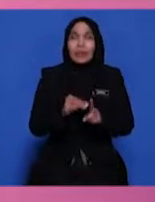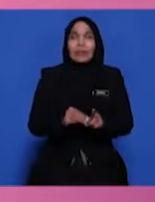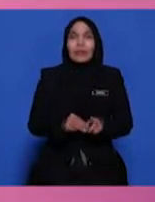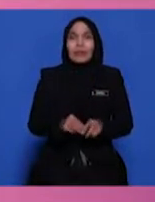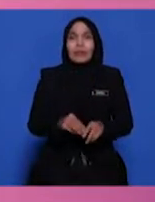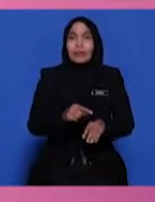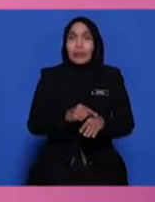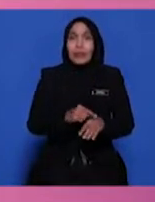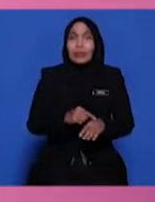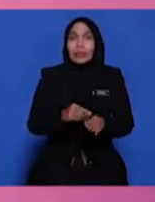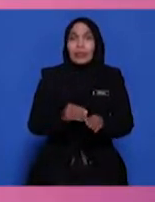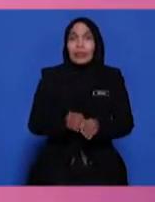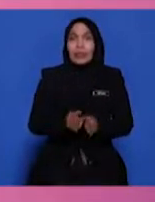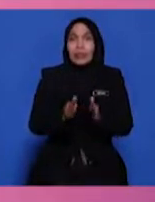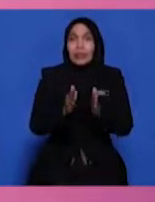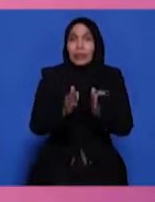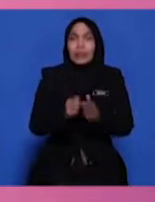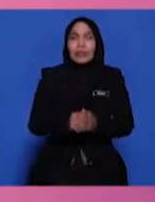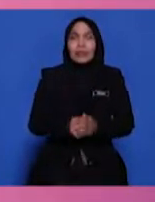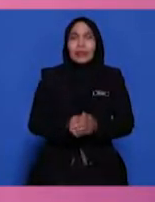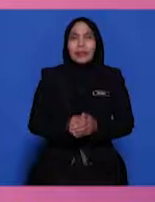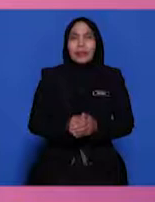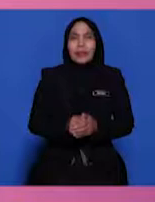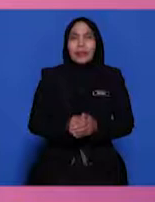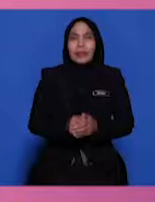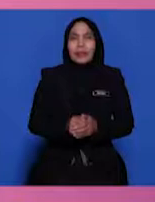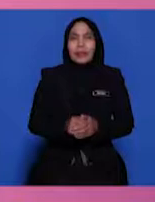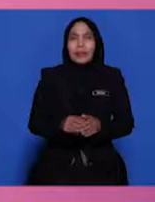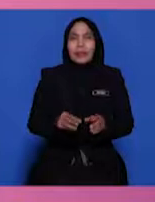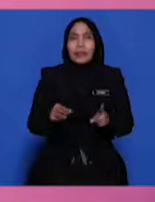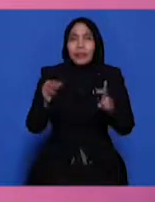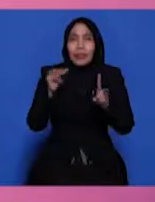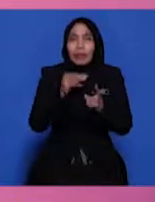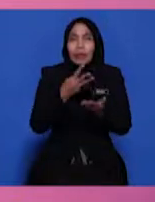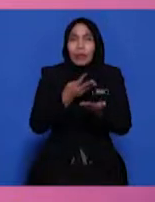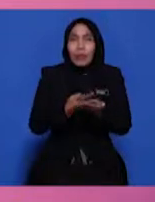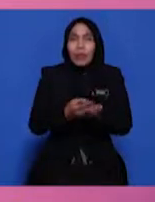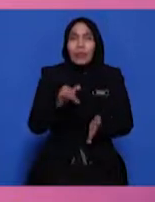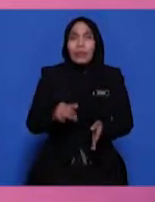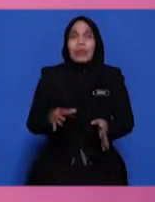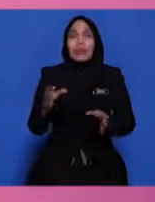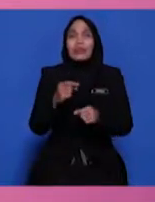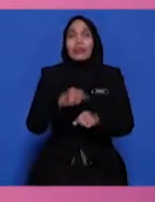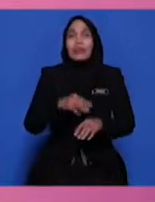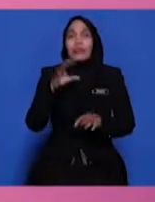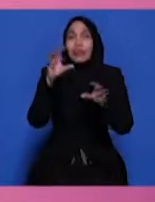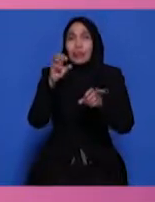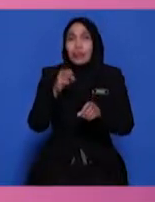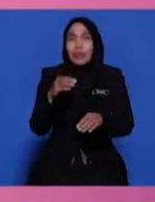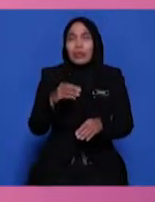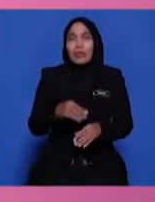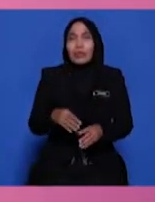matlamat kewangan yang hendak dicapai dalam tempoh kurang daripada 1 tahun dan